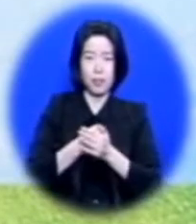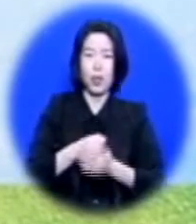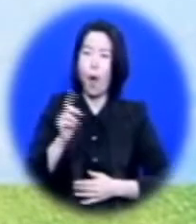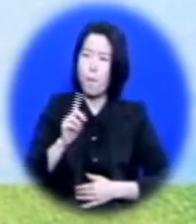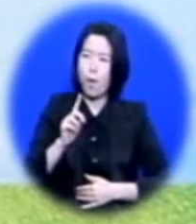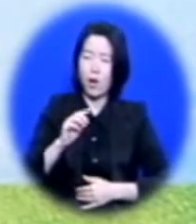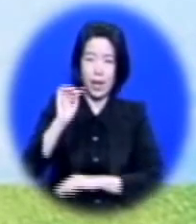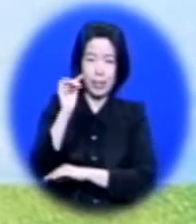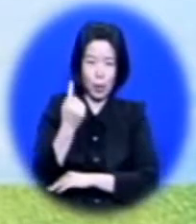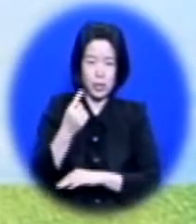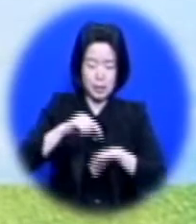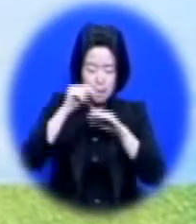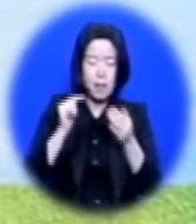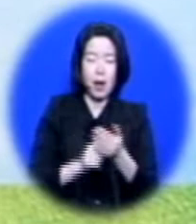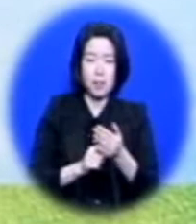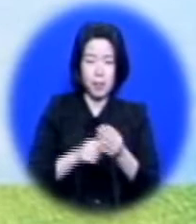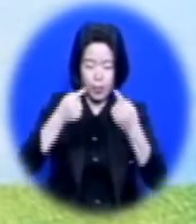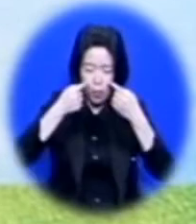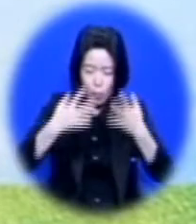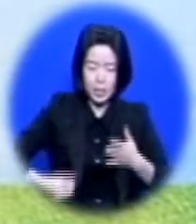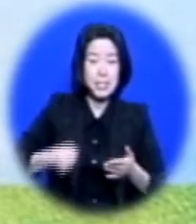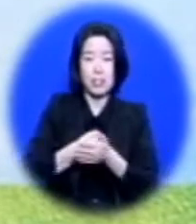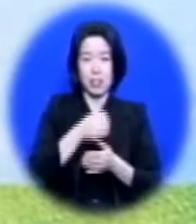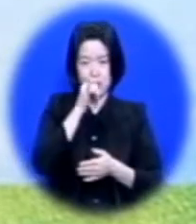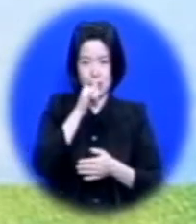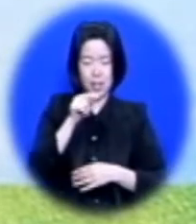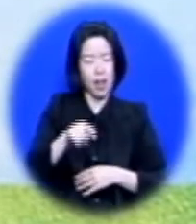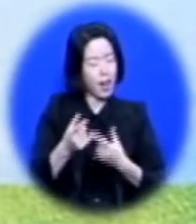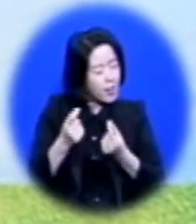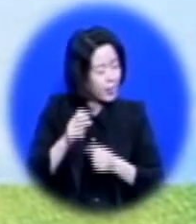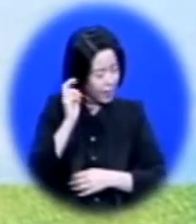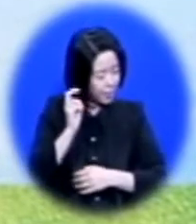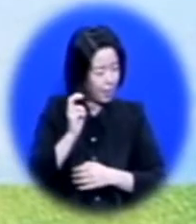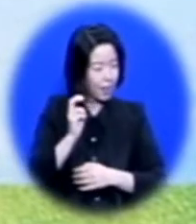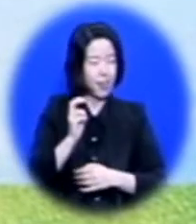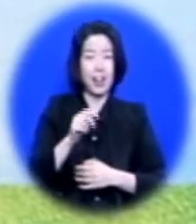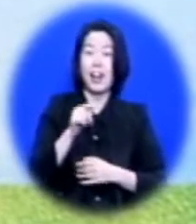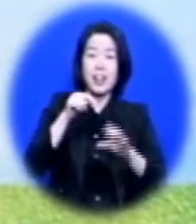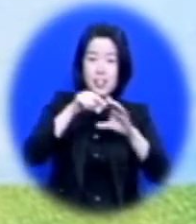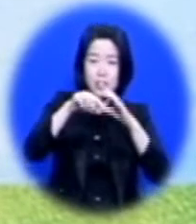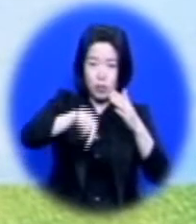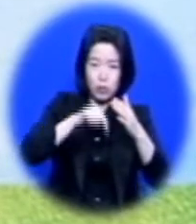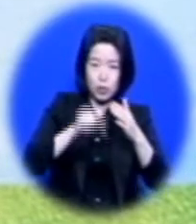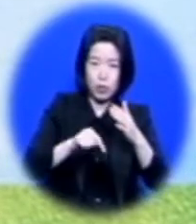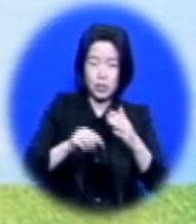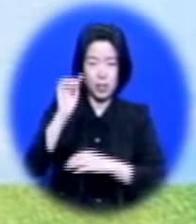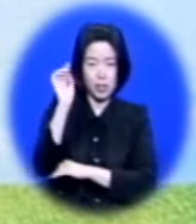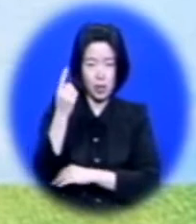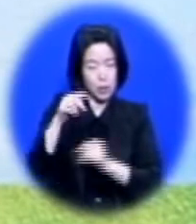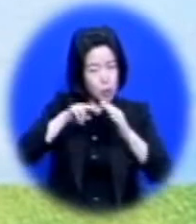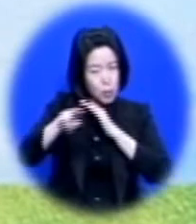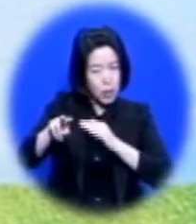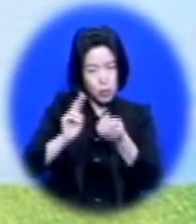뭔가 지금 다윗이 마음에 확실히 정한 게 있어요 이렇게 해야 되겠다 아직 그 굴 속에서 다윗이 도망가서